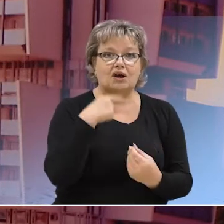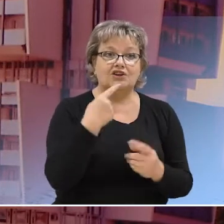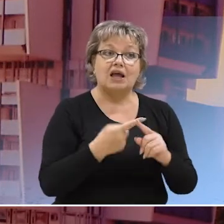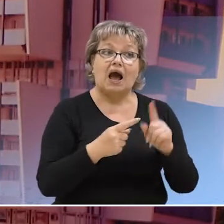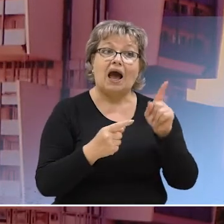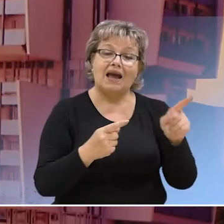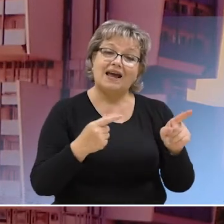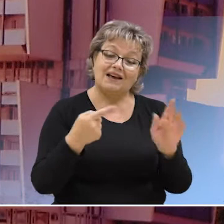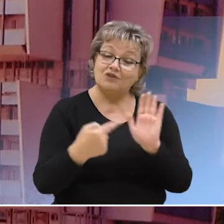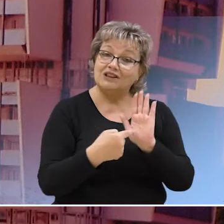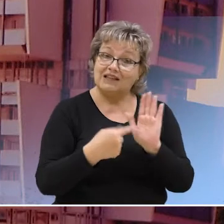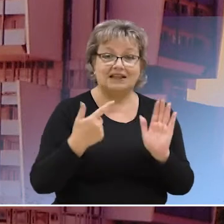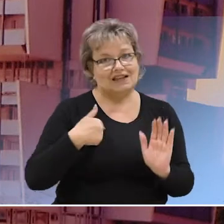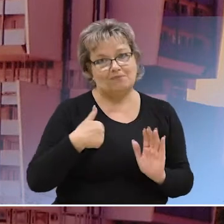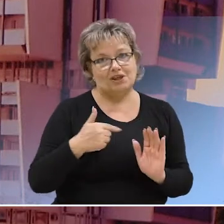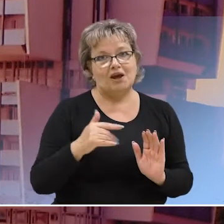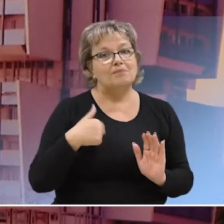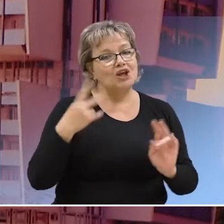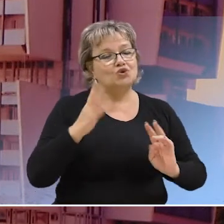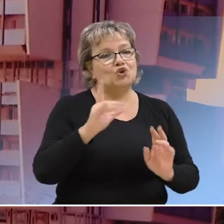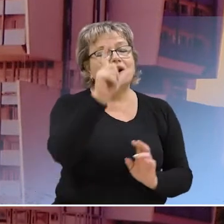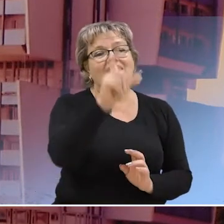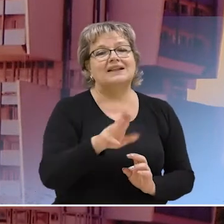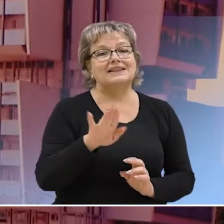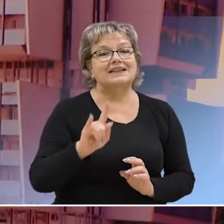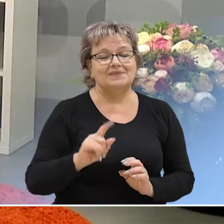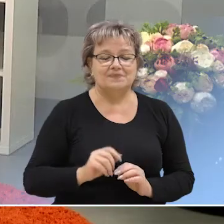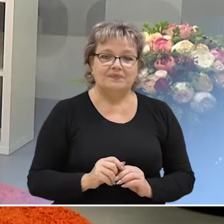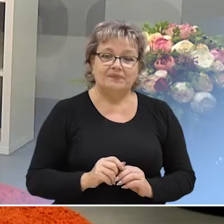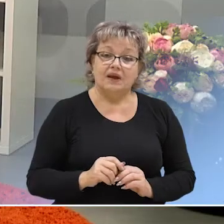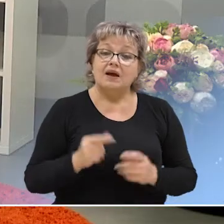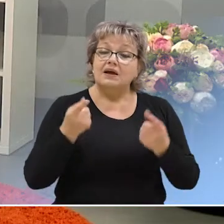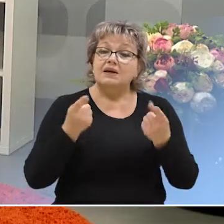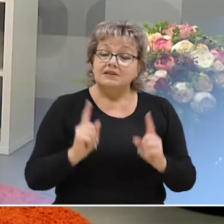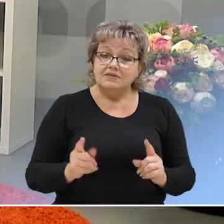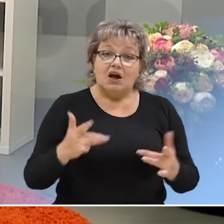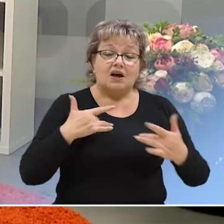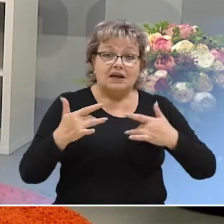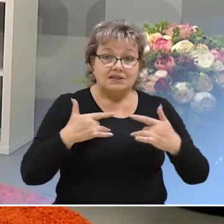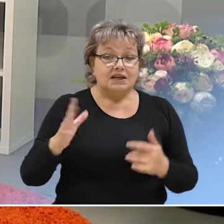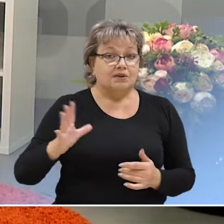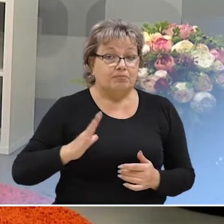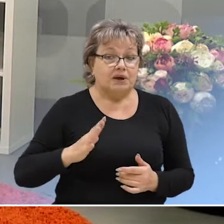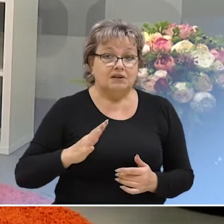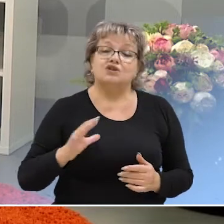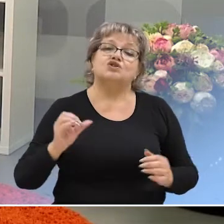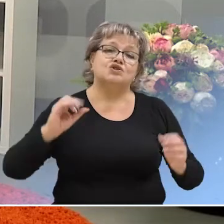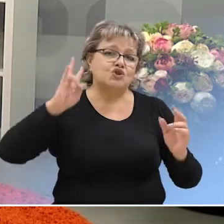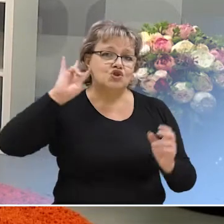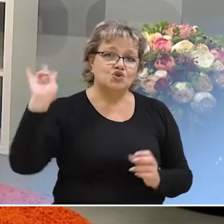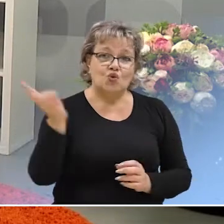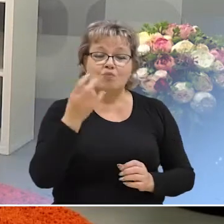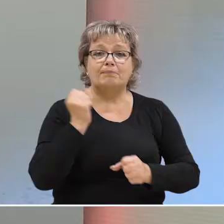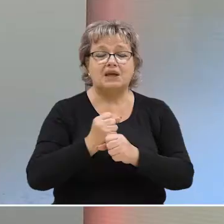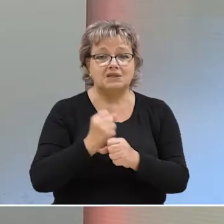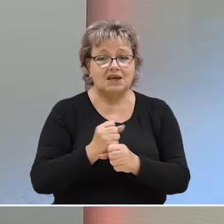семьей и говорит, а это для меня, потому что мне нужен только ты. Мне нужен только ты, да. Ну, действительно, концерт прошел с шумом,